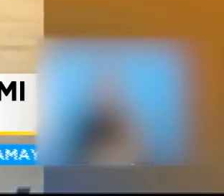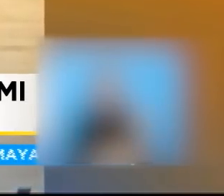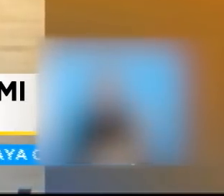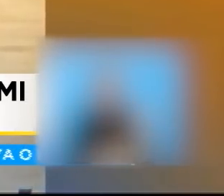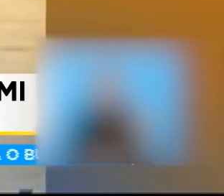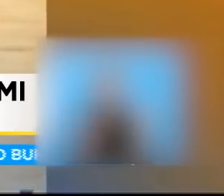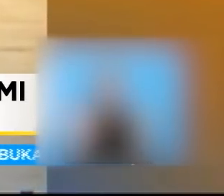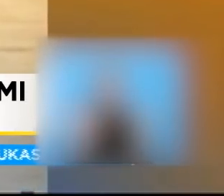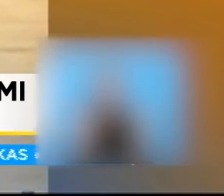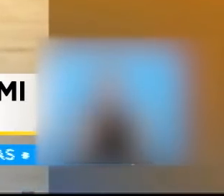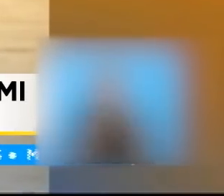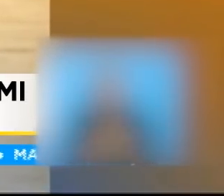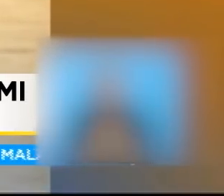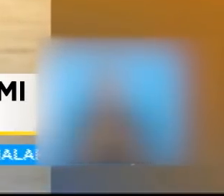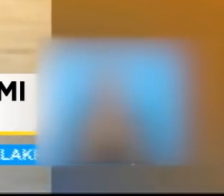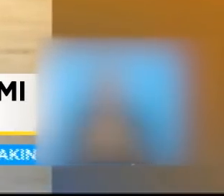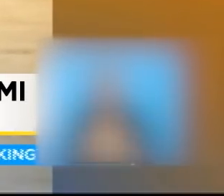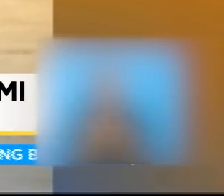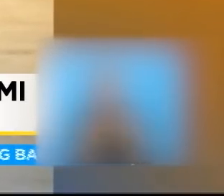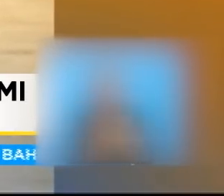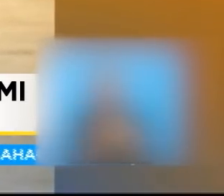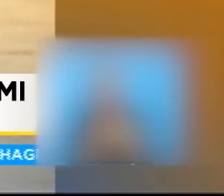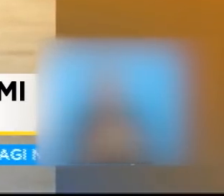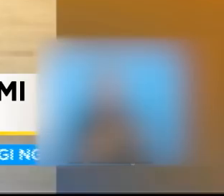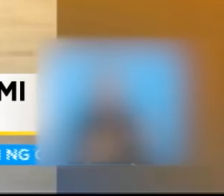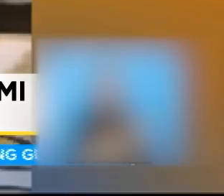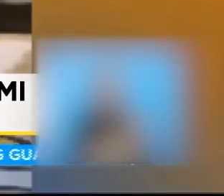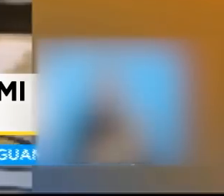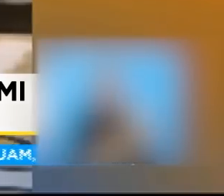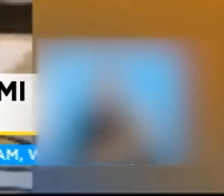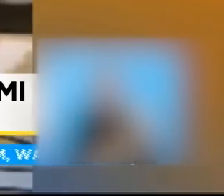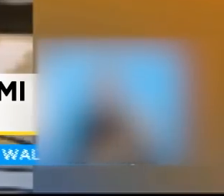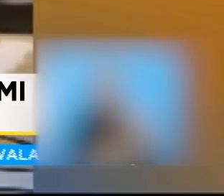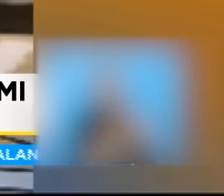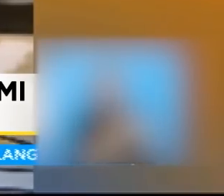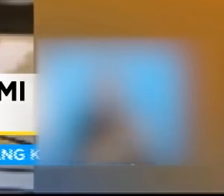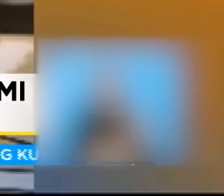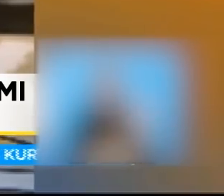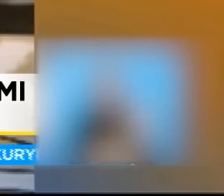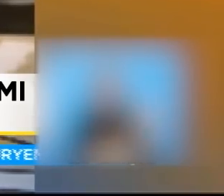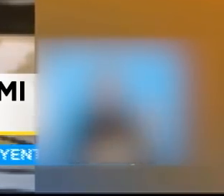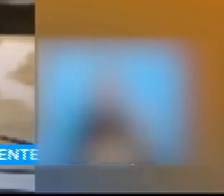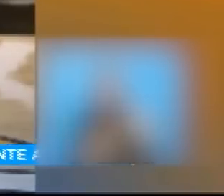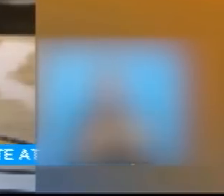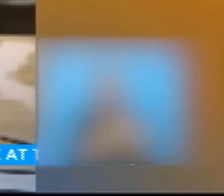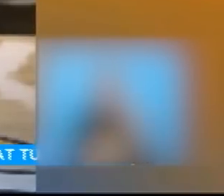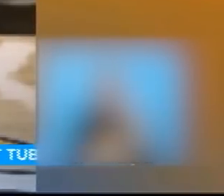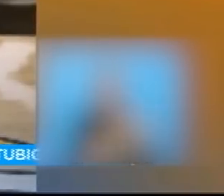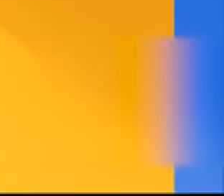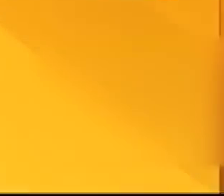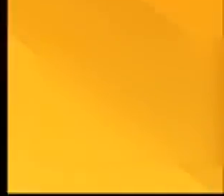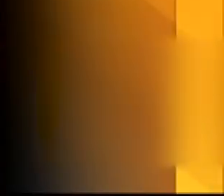110-97. Babalik ang serye sa home court ng Miami Heat, Florida para sa Game 6 sa Linggo.